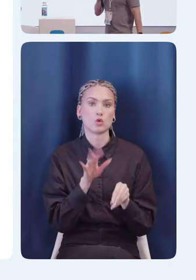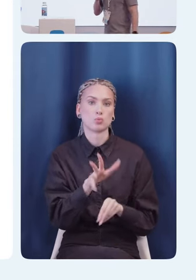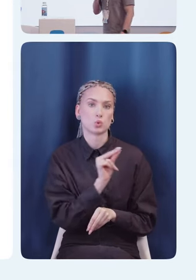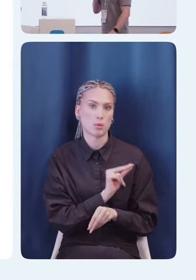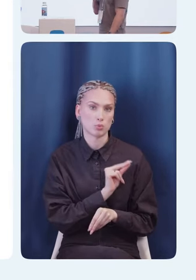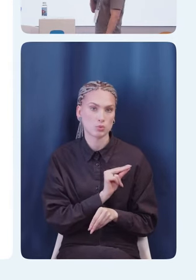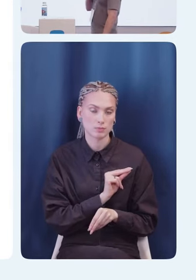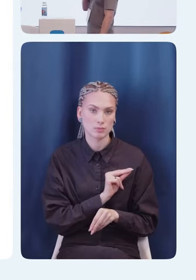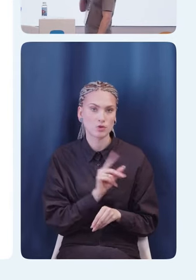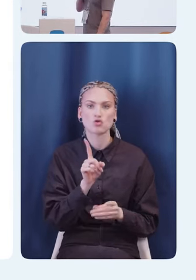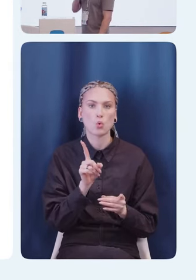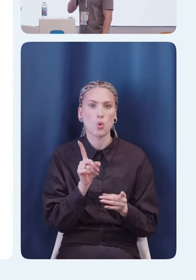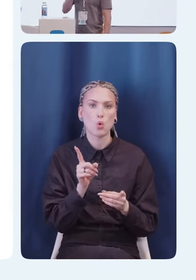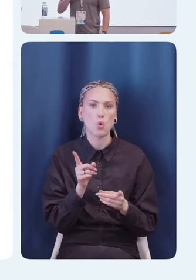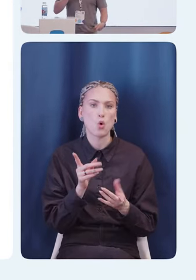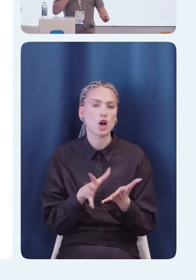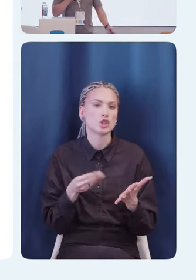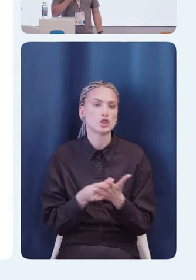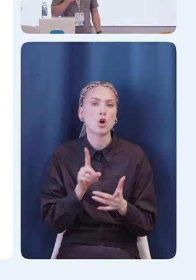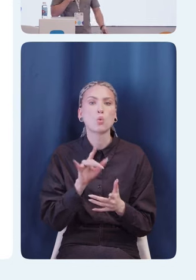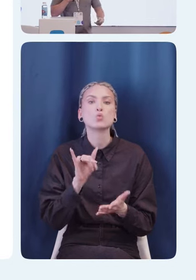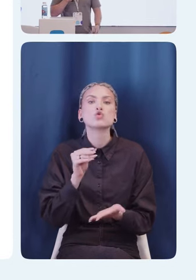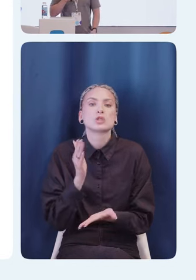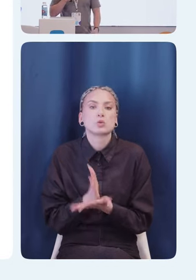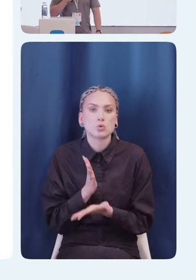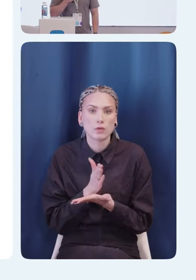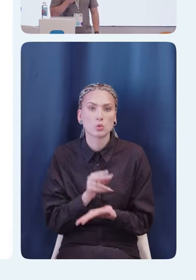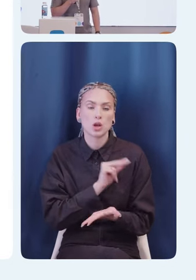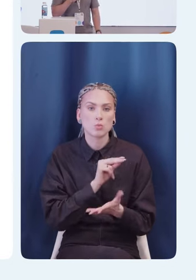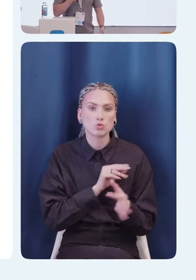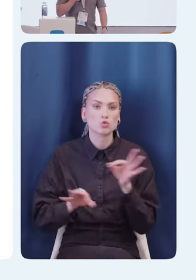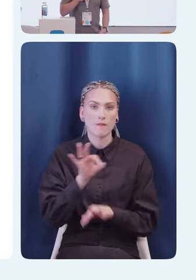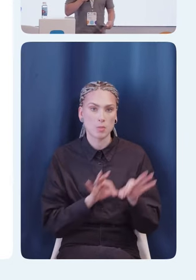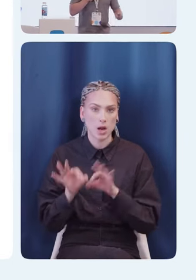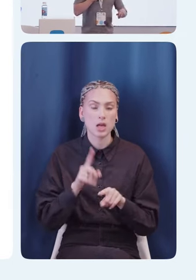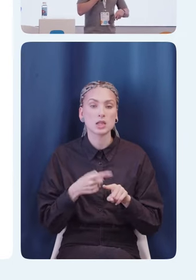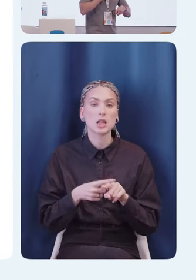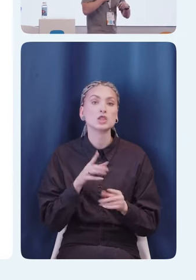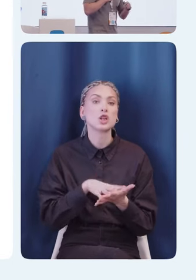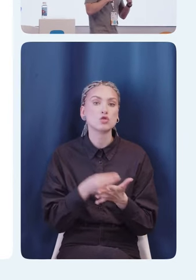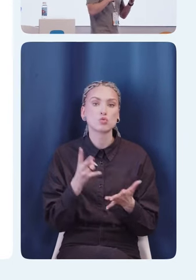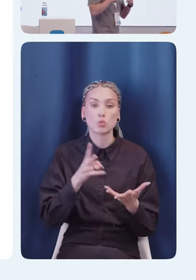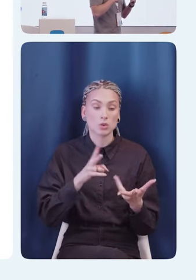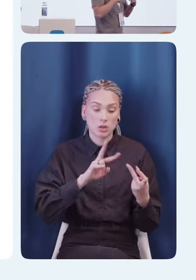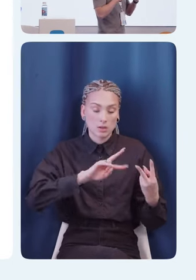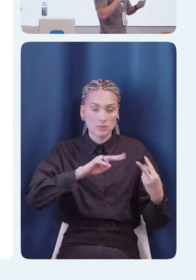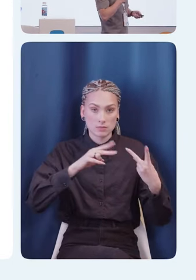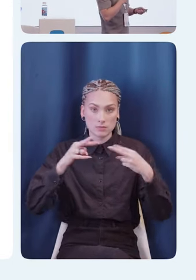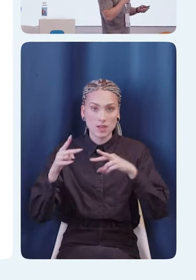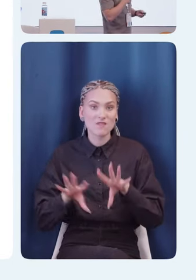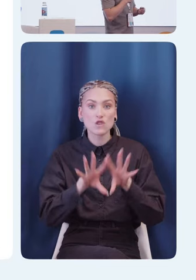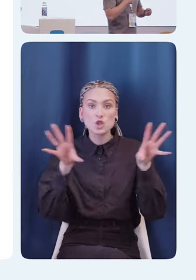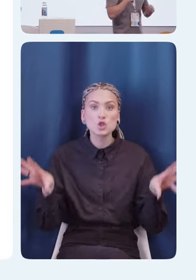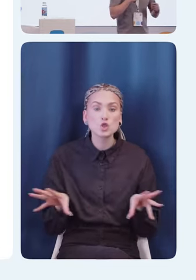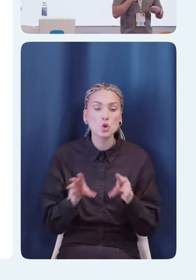работать. Что это означает для уже существующего, работающего проекта? Это значит, что нам нужно переписать все уже работающие